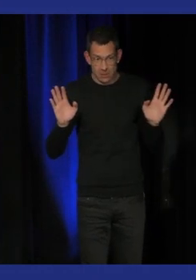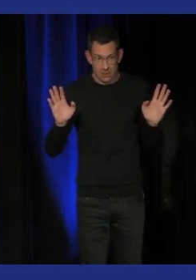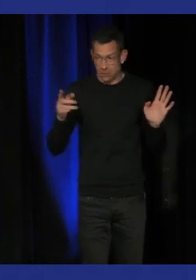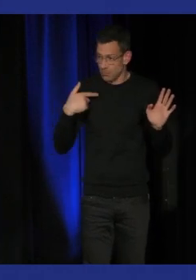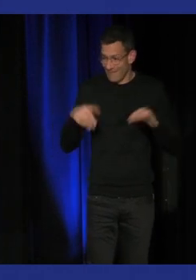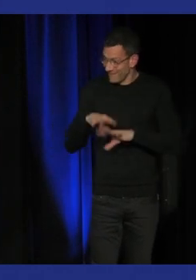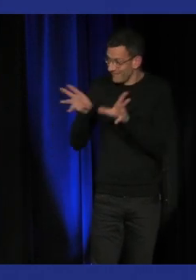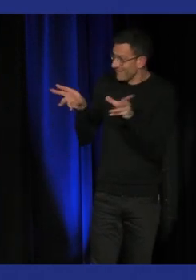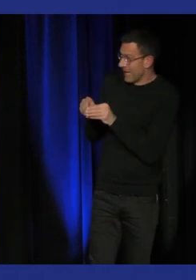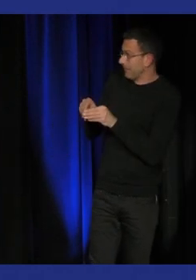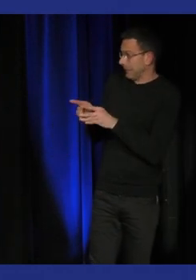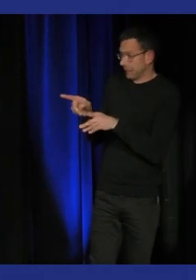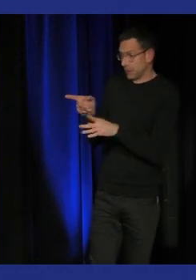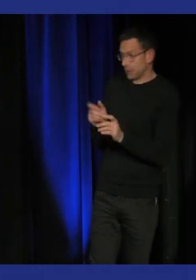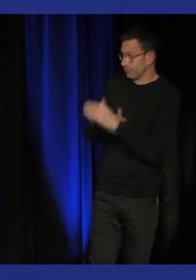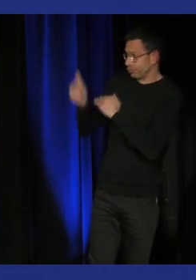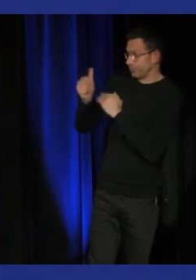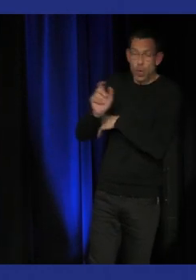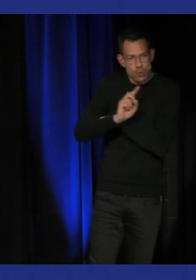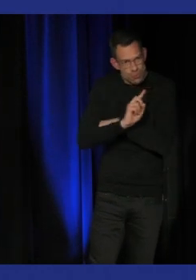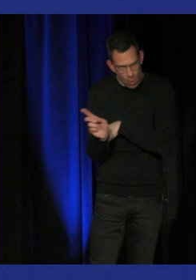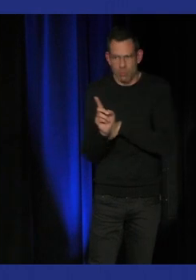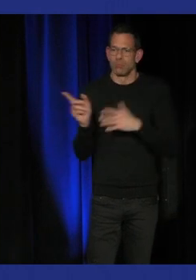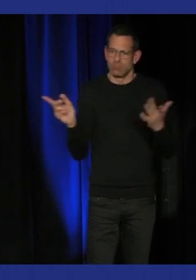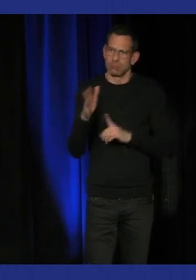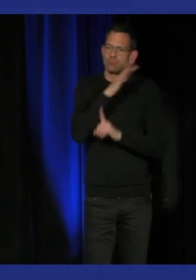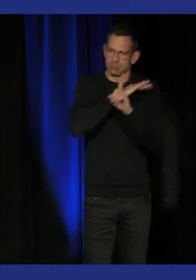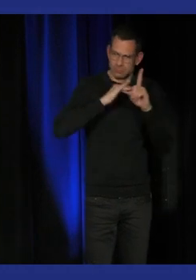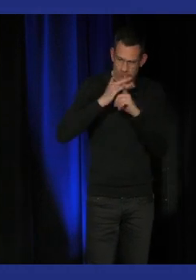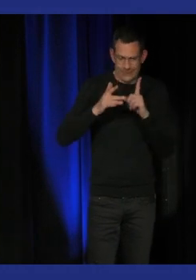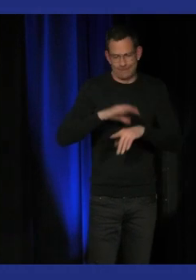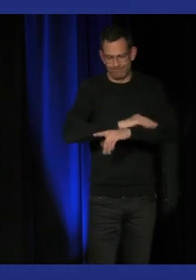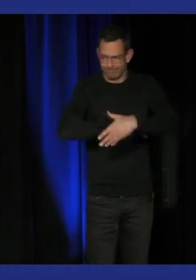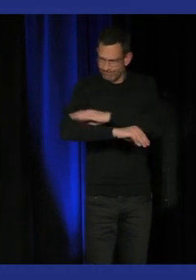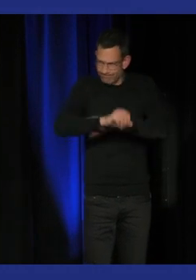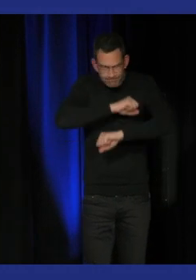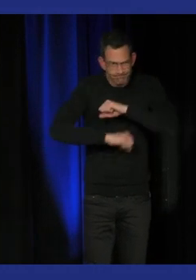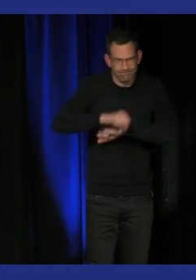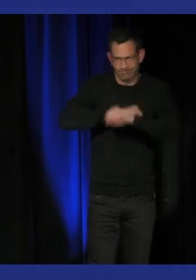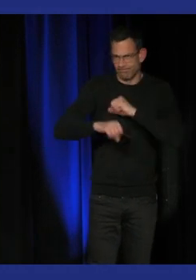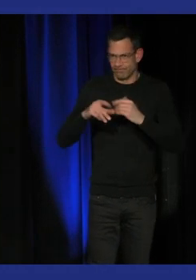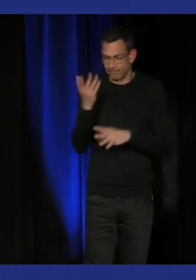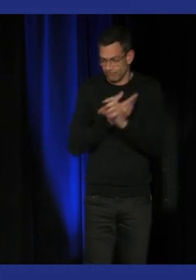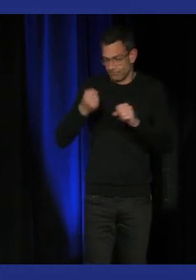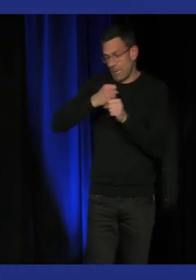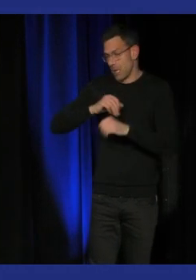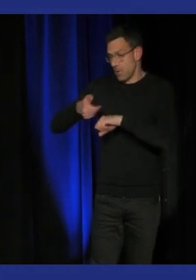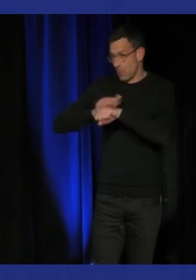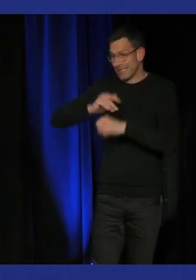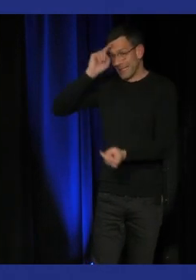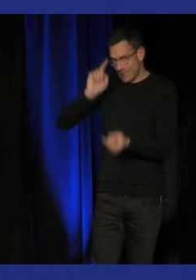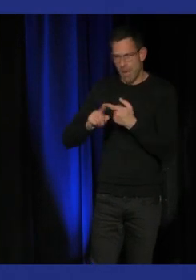la famille. La société va prendre en charge et va créer une politique pour le transport des personnes